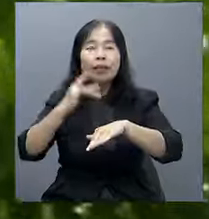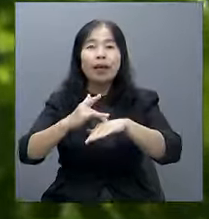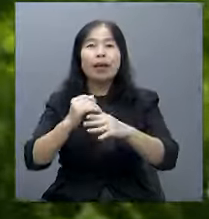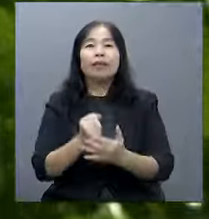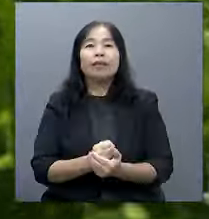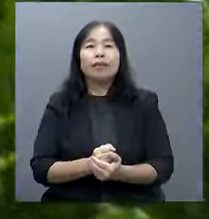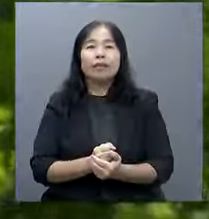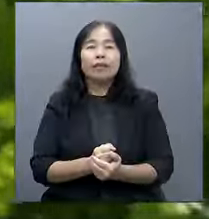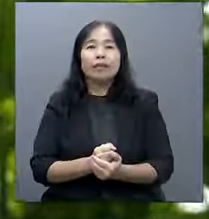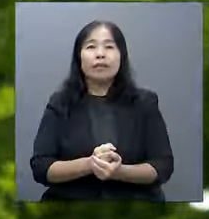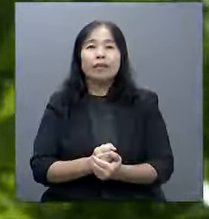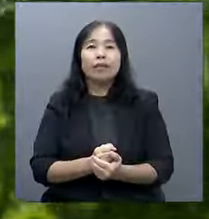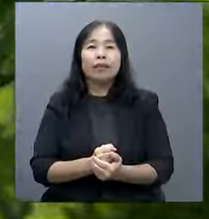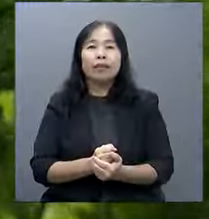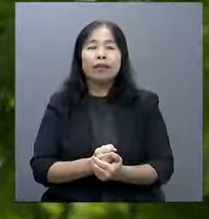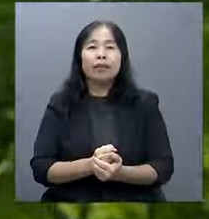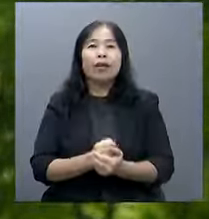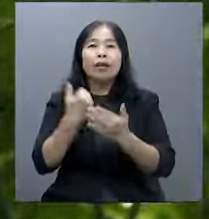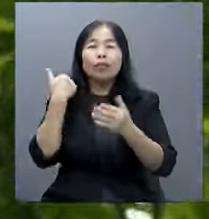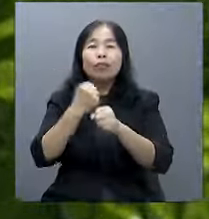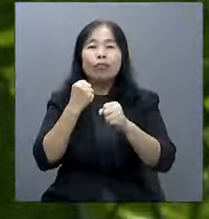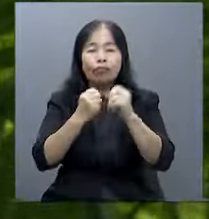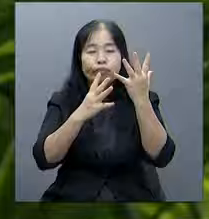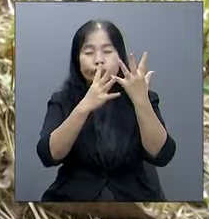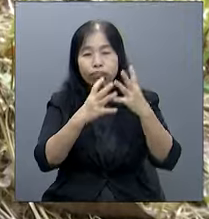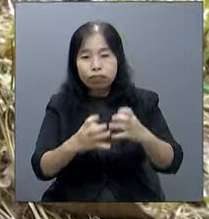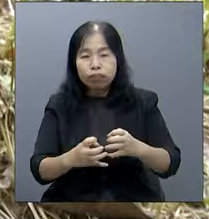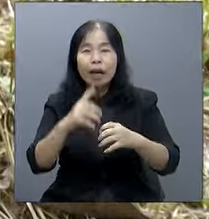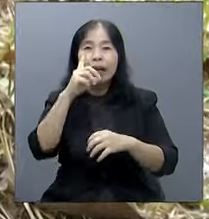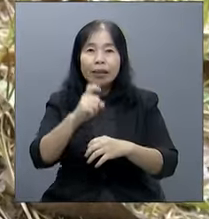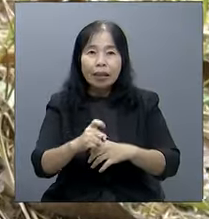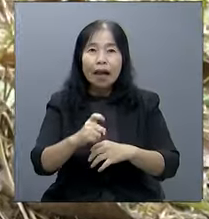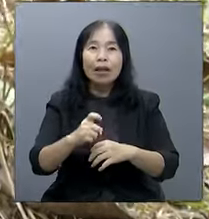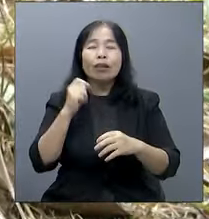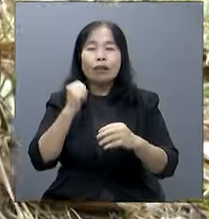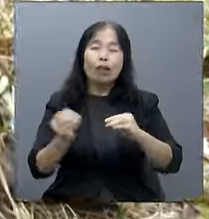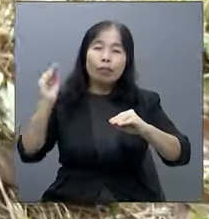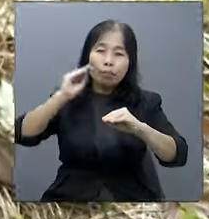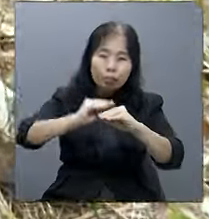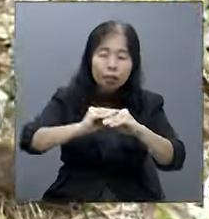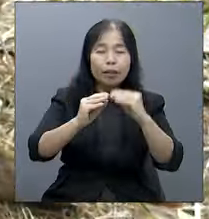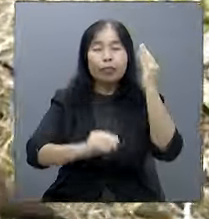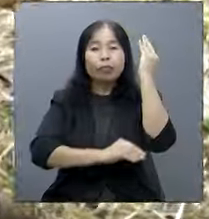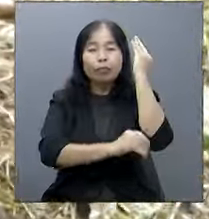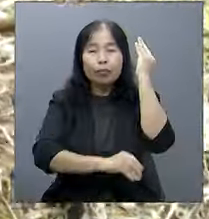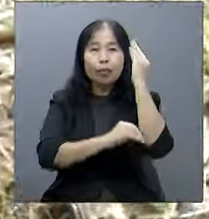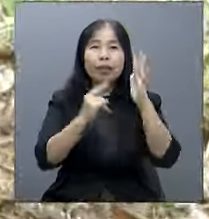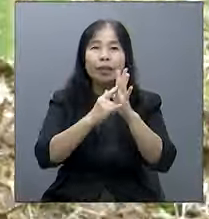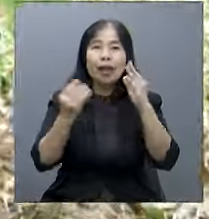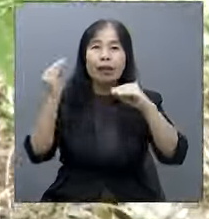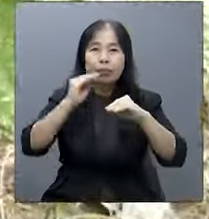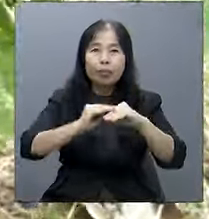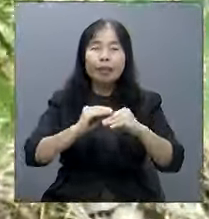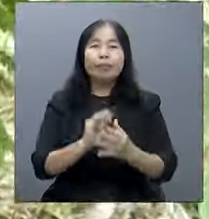ป ปานแล้ไงสี่อม พว่ัแกะต้นแล้วมนตองใช้ปุยเพิมให้สูงขึ้นอีหน่อย